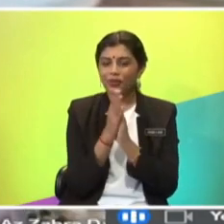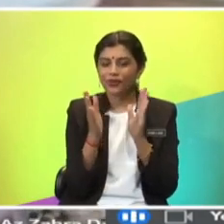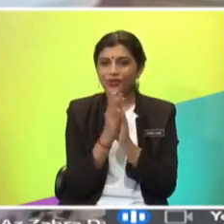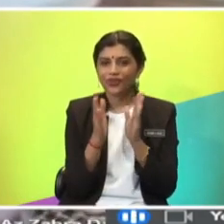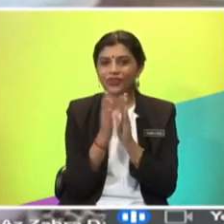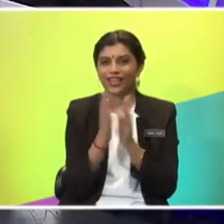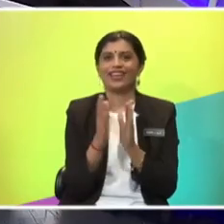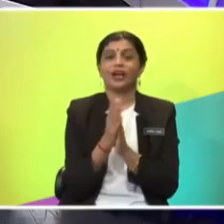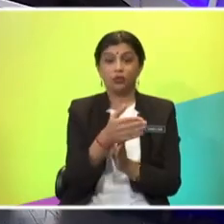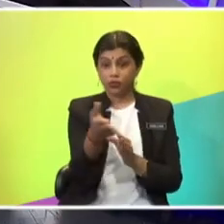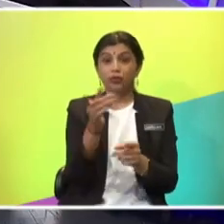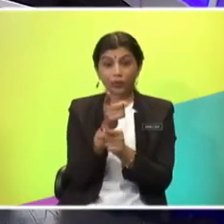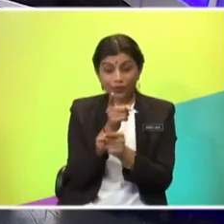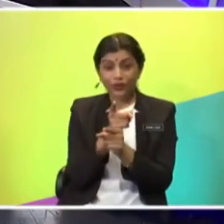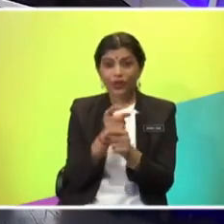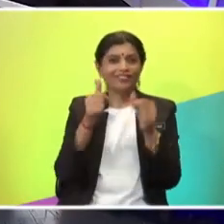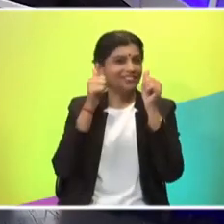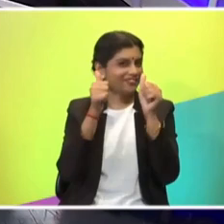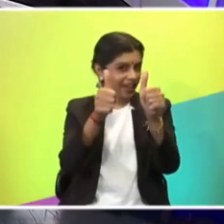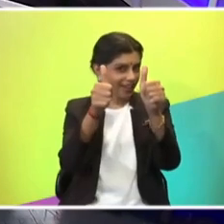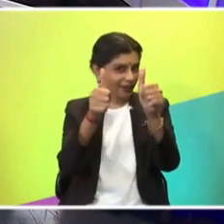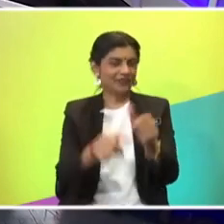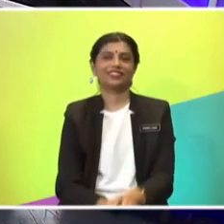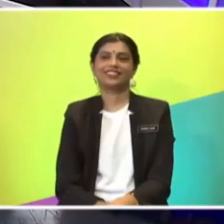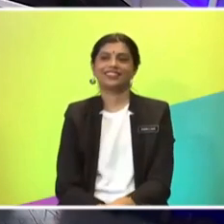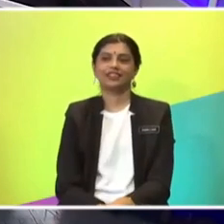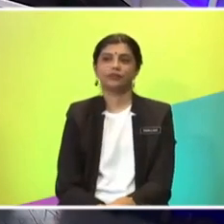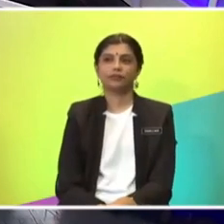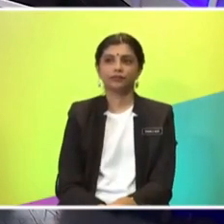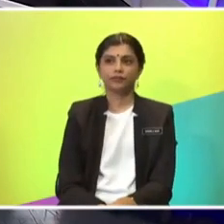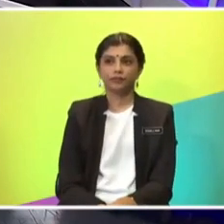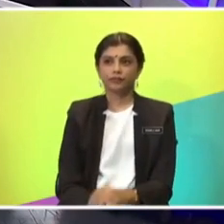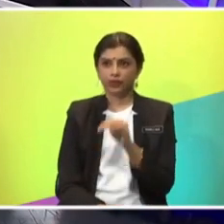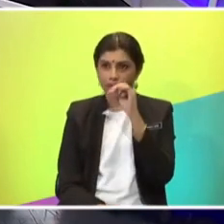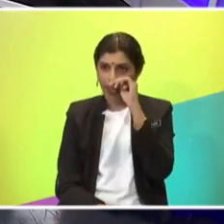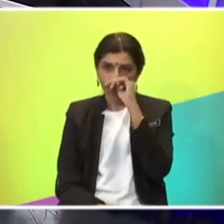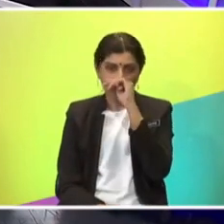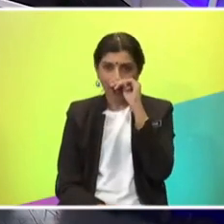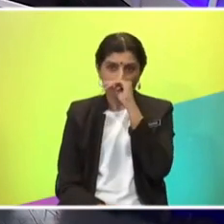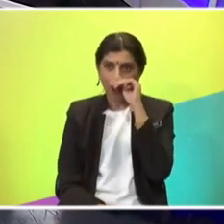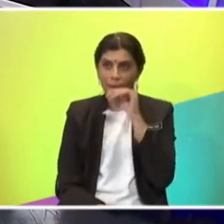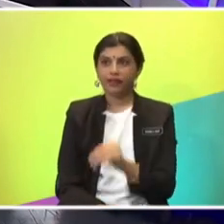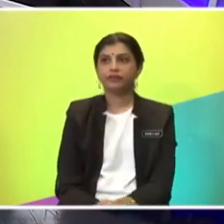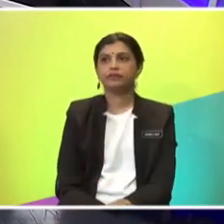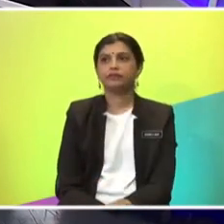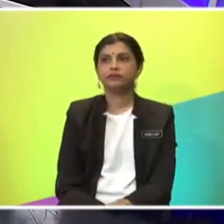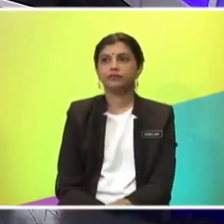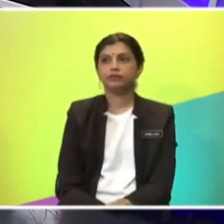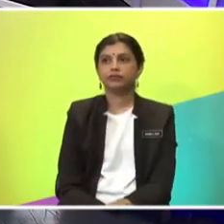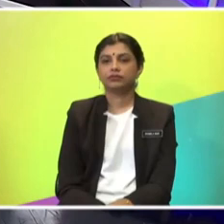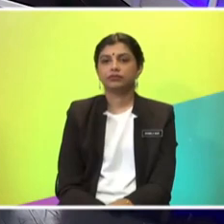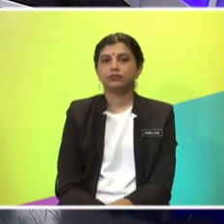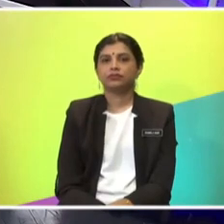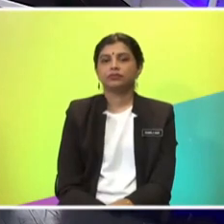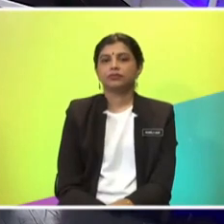RM3,398.60. Yeah, betul. Itu dia, betul. Kedua-duanya dapat menjawab dengan tepat dan betul. Dan ini yang luar biasanya dalam tambah